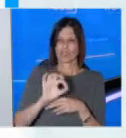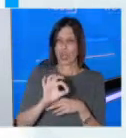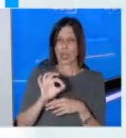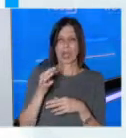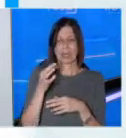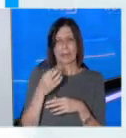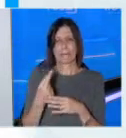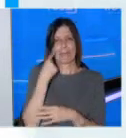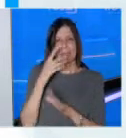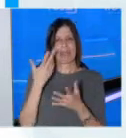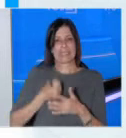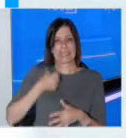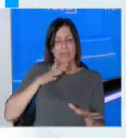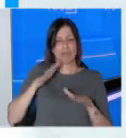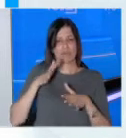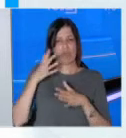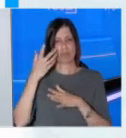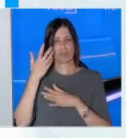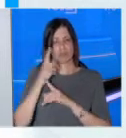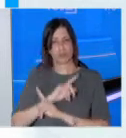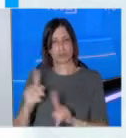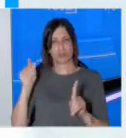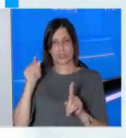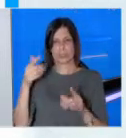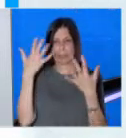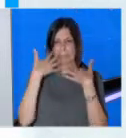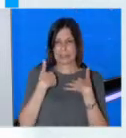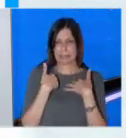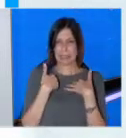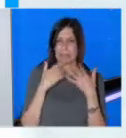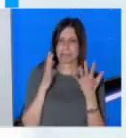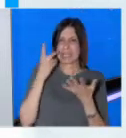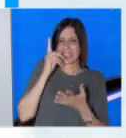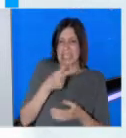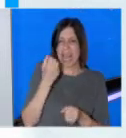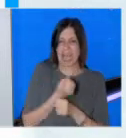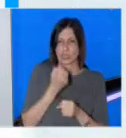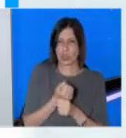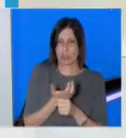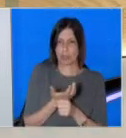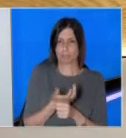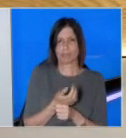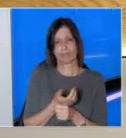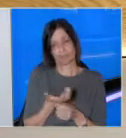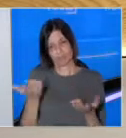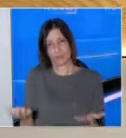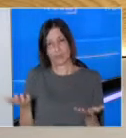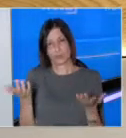בממשלה, ההזויה הזאת, היא כותבת, מסבירים לנו בנחרצות מה צריך לעשות.